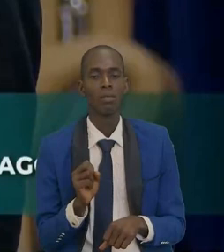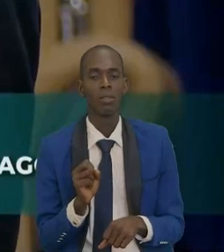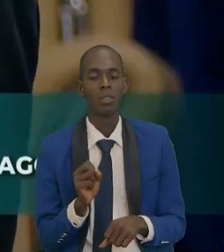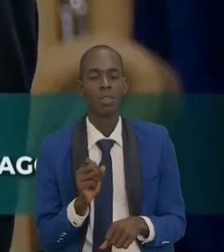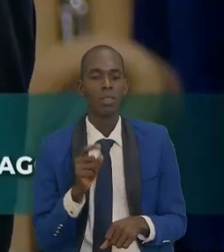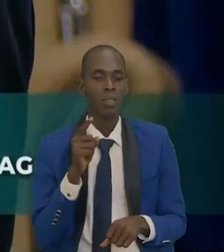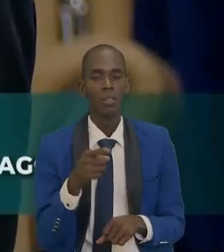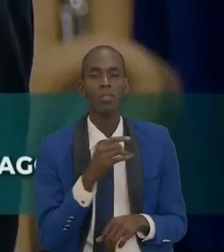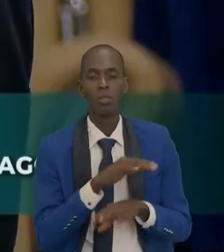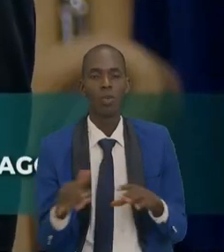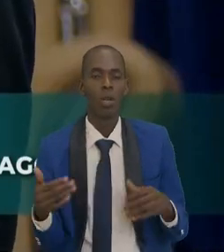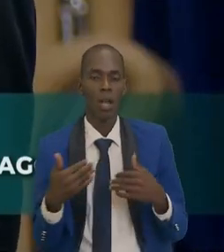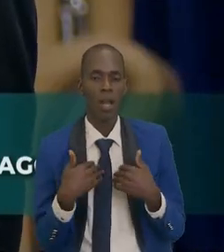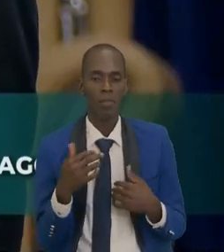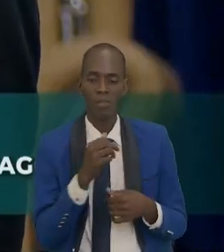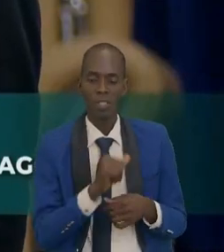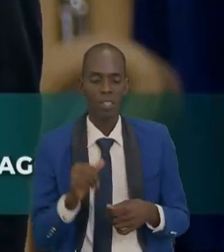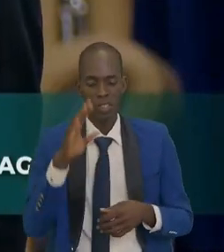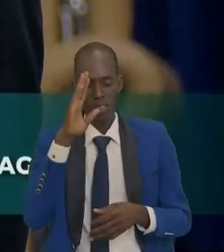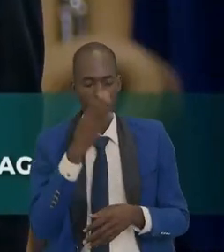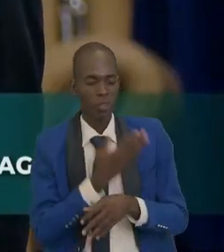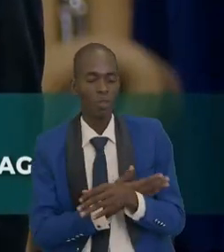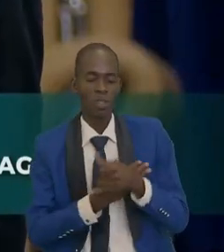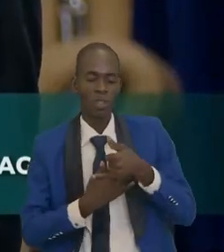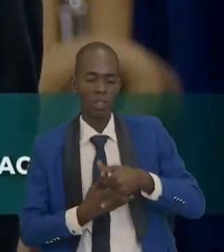Il n'avait même pas encore un enfant.